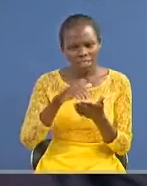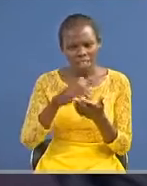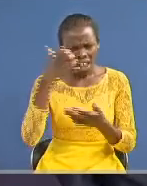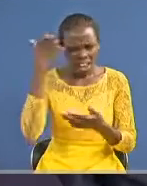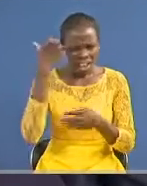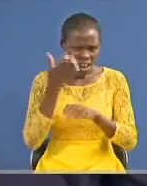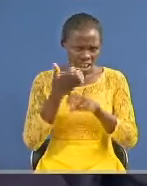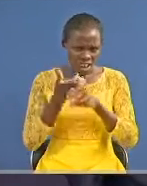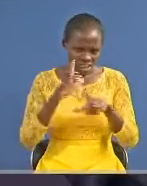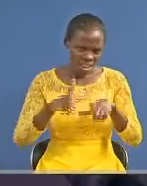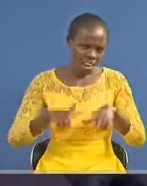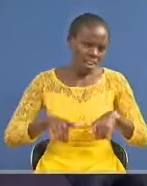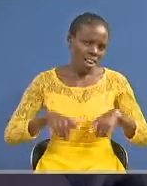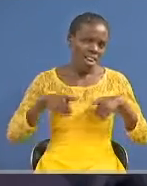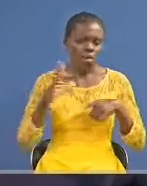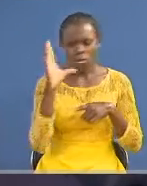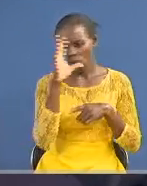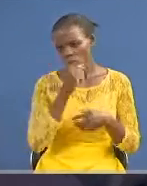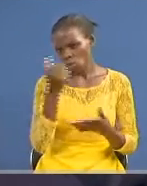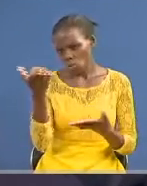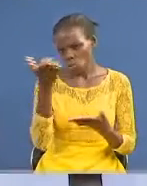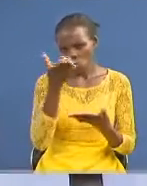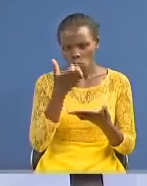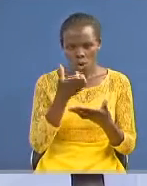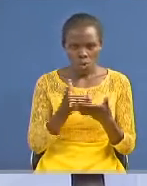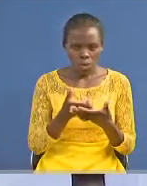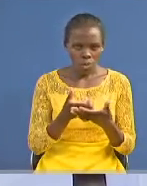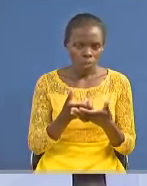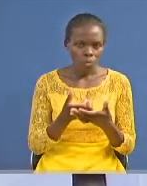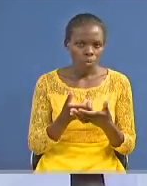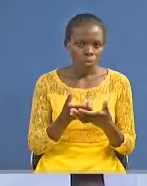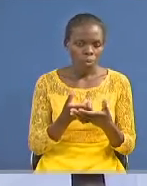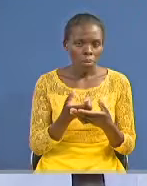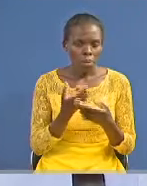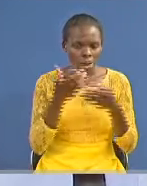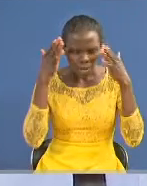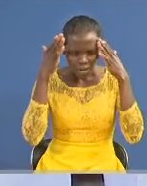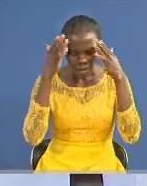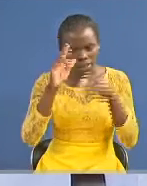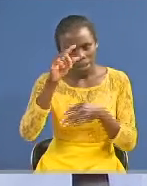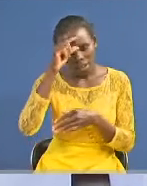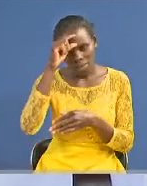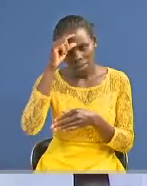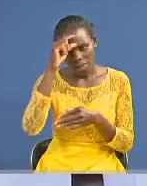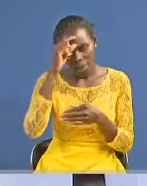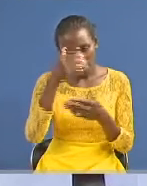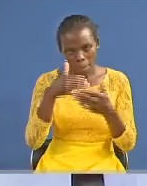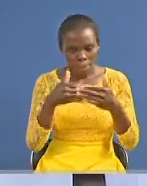maisha, huku wengi wakilalamikia ukosefu wa ajira. Lakini sasa macho yote yataangazia serikali